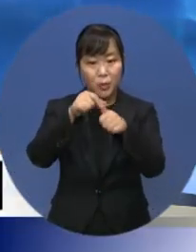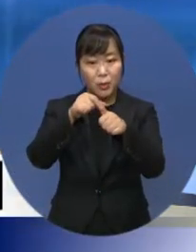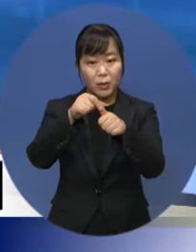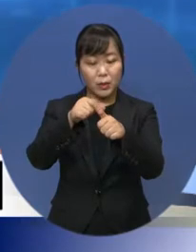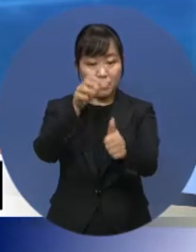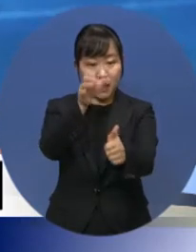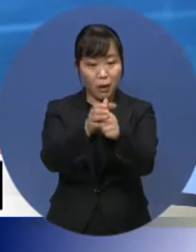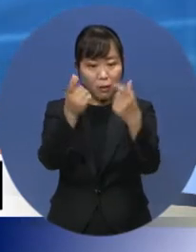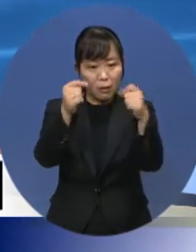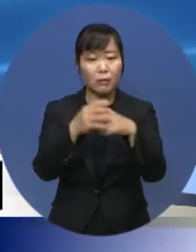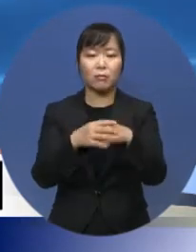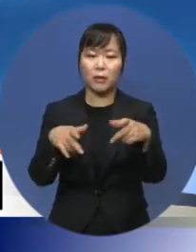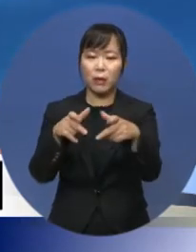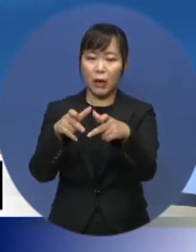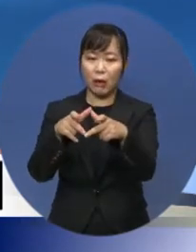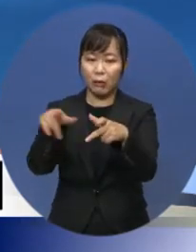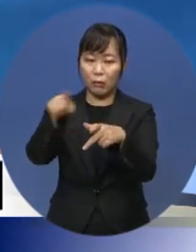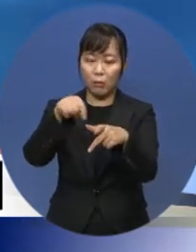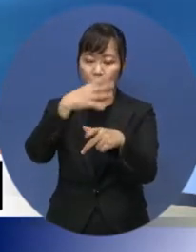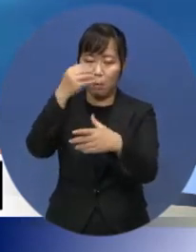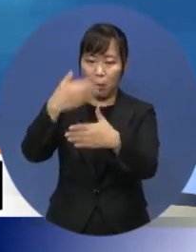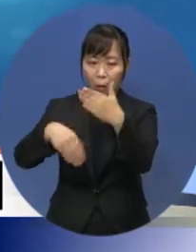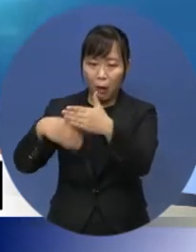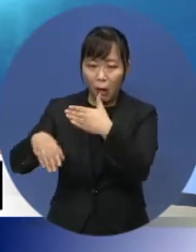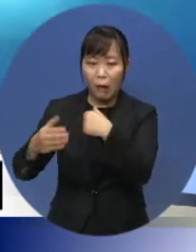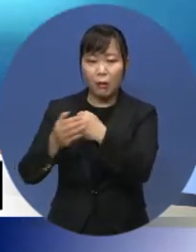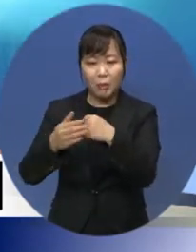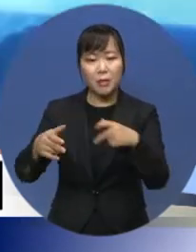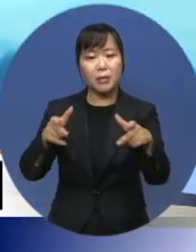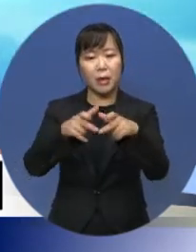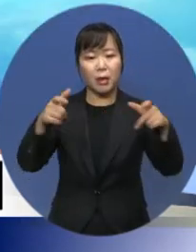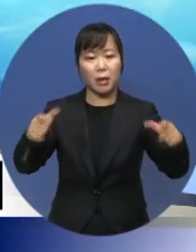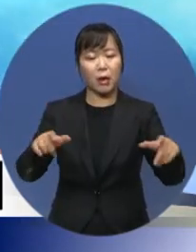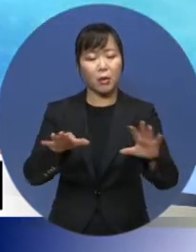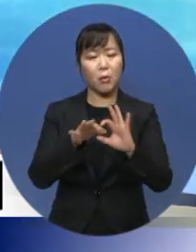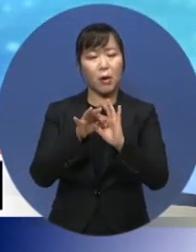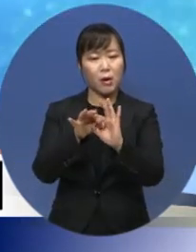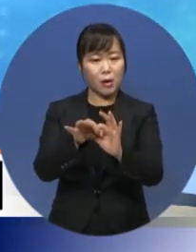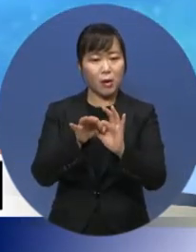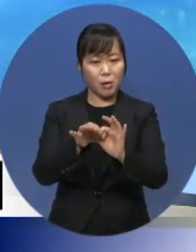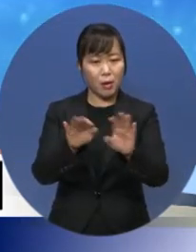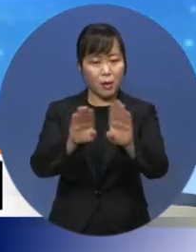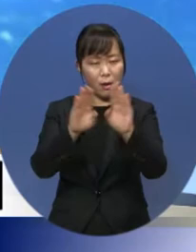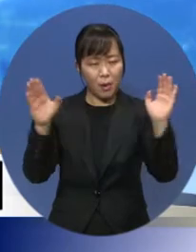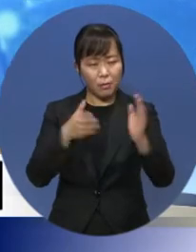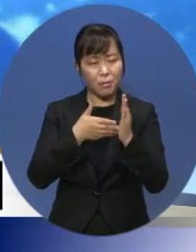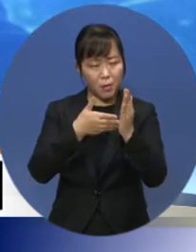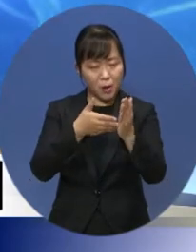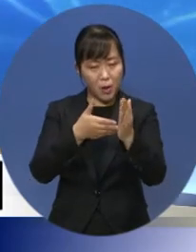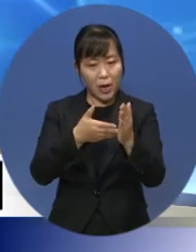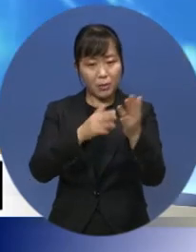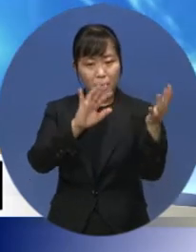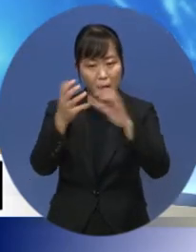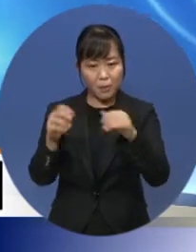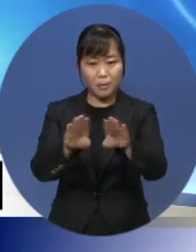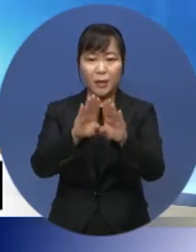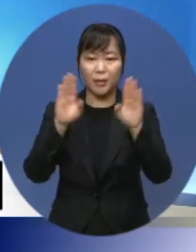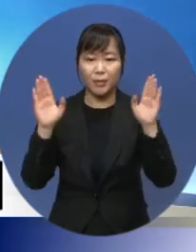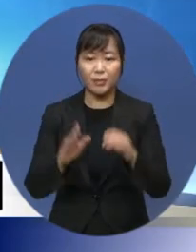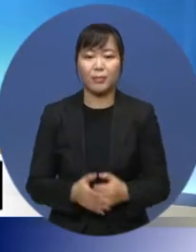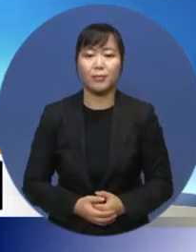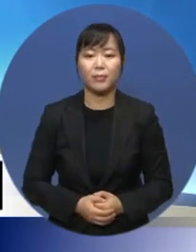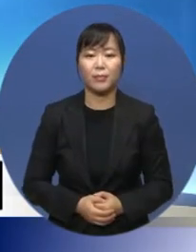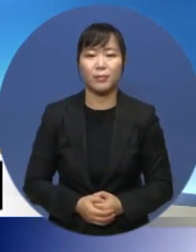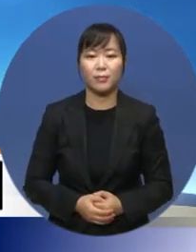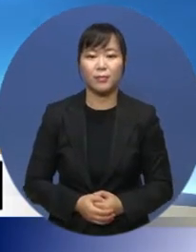임용직에서 정작 장애인 당사자가 배제되고 있어 장애계가 이에 대한 개방을 촉구하는 자리를 가졌습니다.